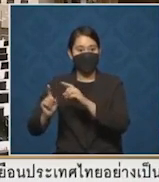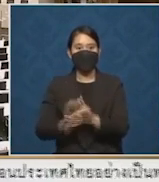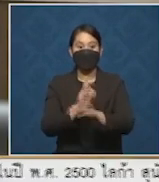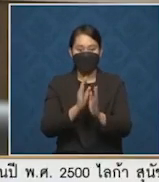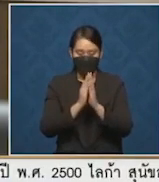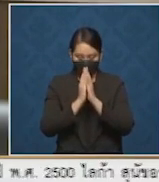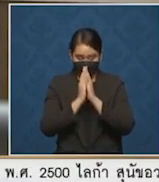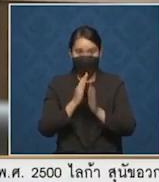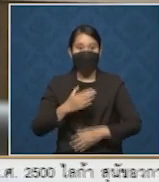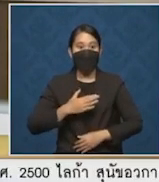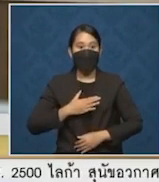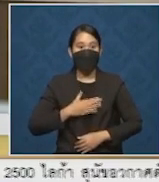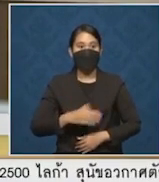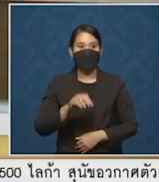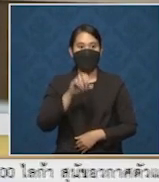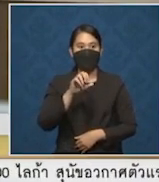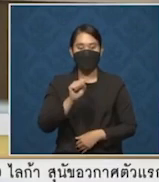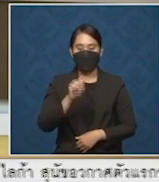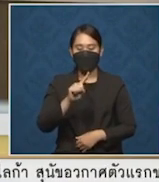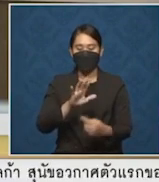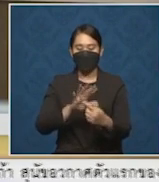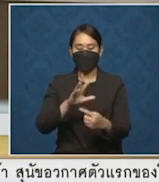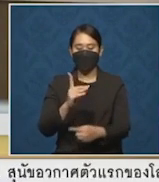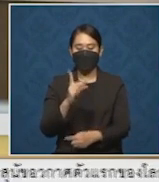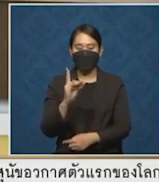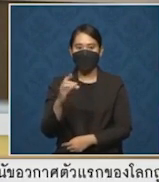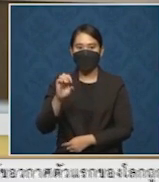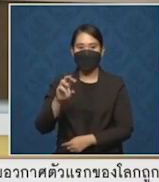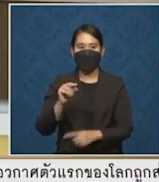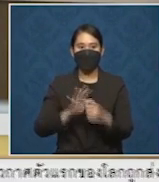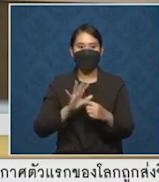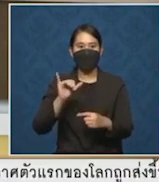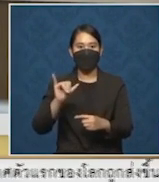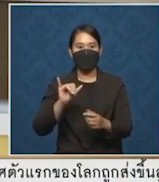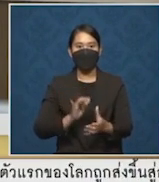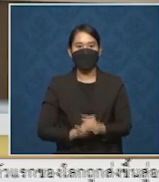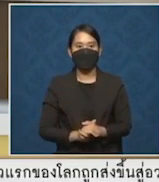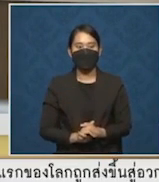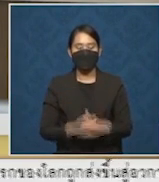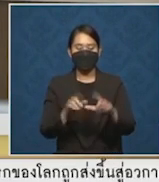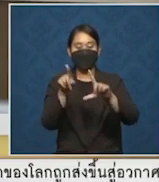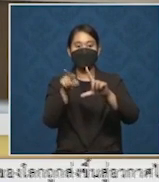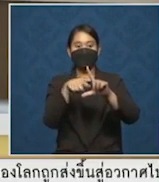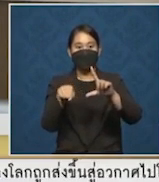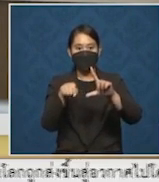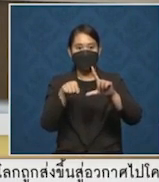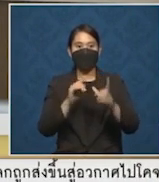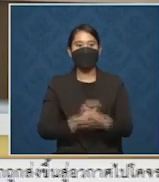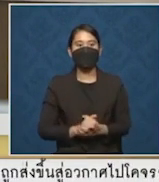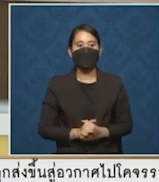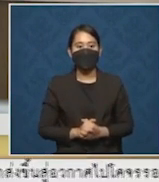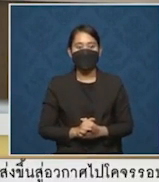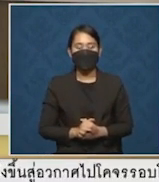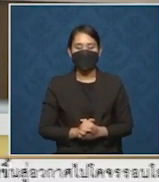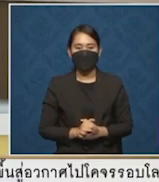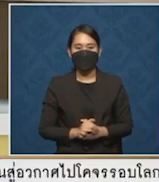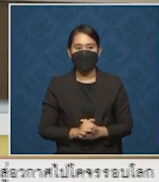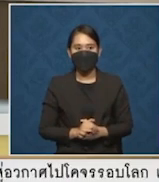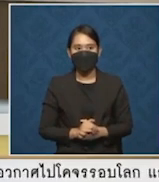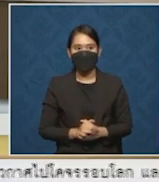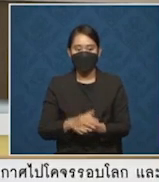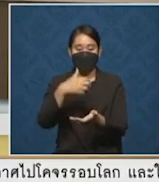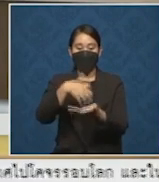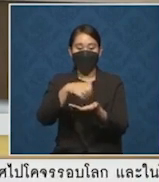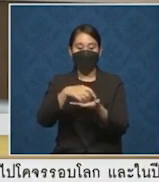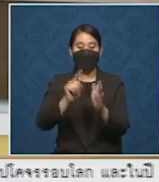อบเพราะเราพกปัญหามาเยอะอย่าทำแบบสมัยที่แล้วสมัยนี้ต้องมาตอบฝ่